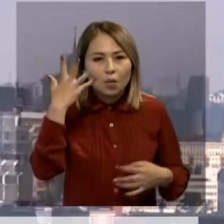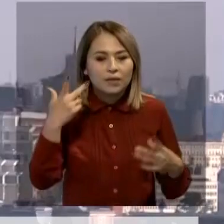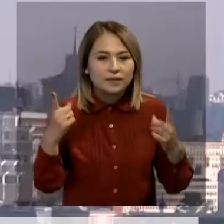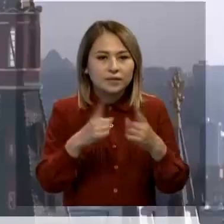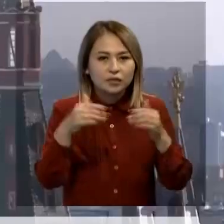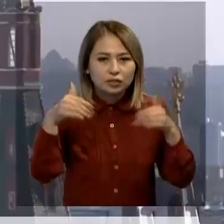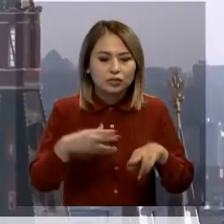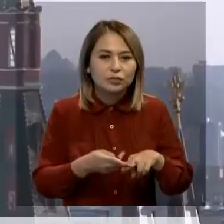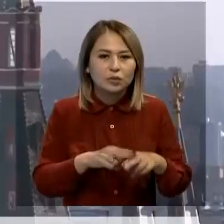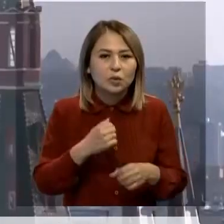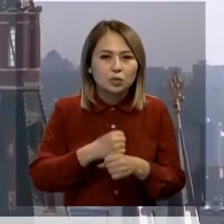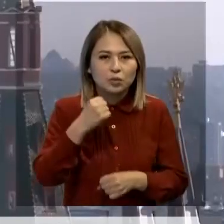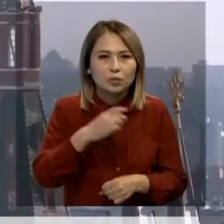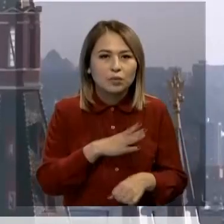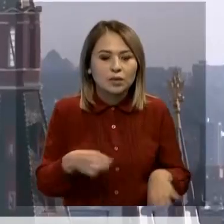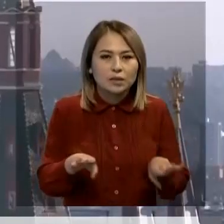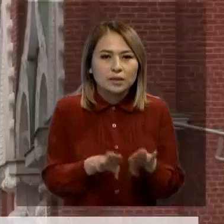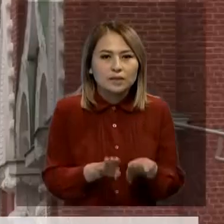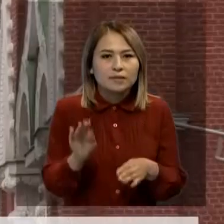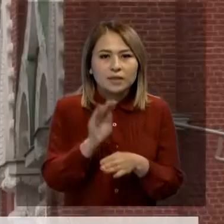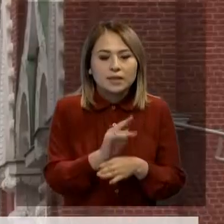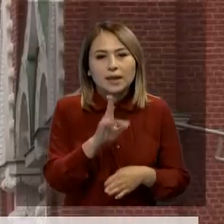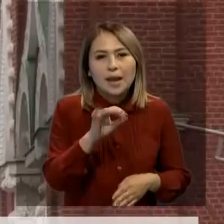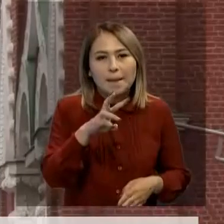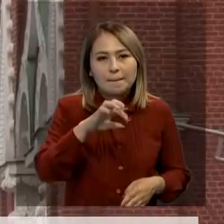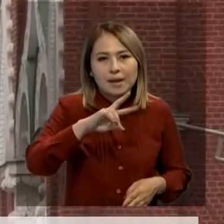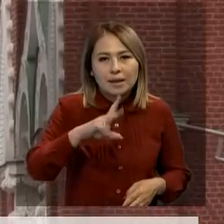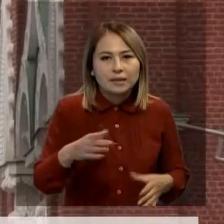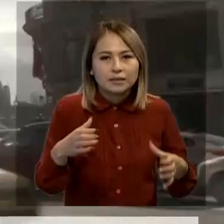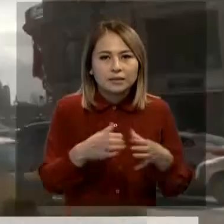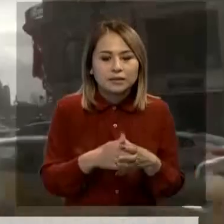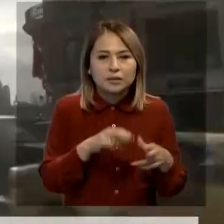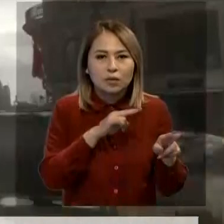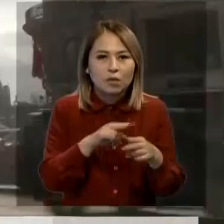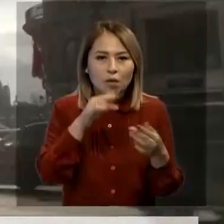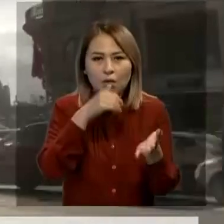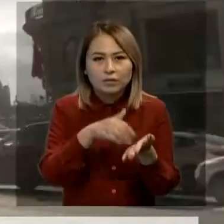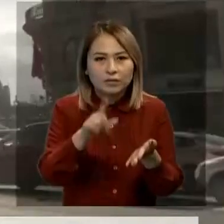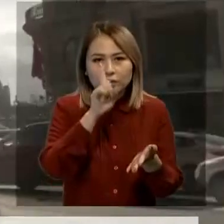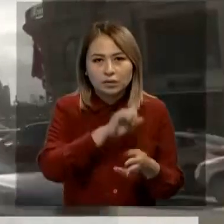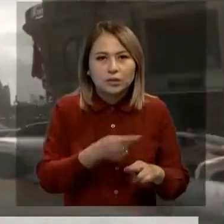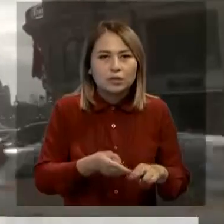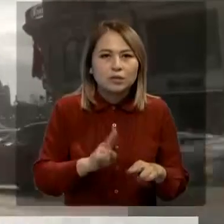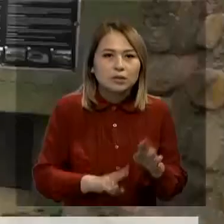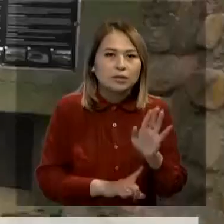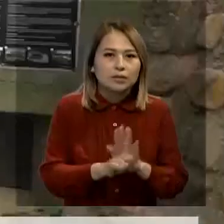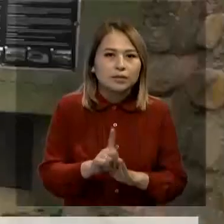жағдайда қатаң шаралар қабылдайтынын ескертті. Кремль ядролық қару қолдауынан тайынбайтынын бірнеше рет мәлімдеген